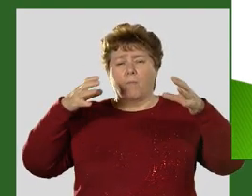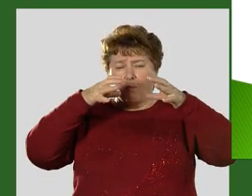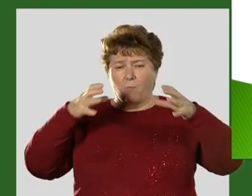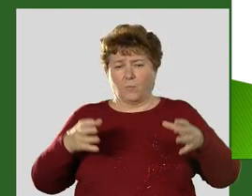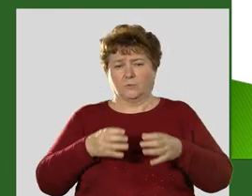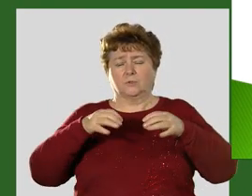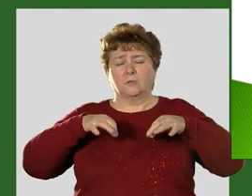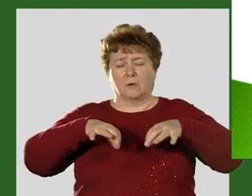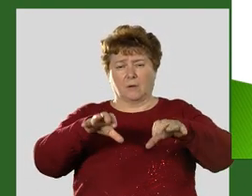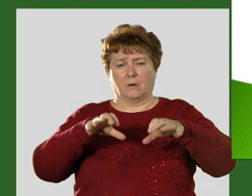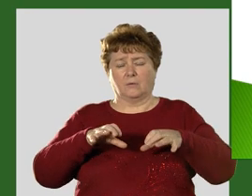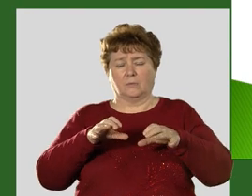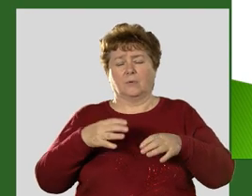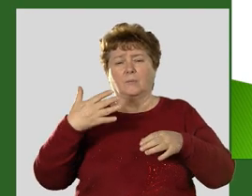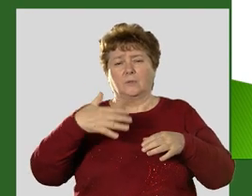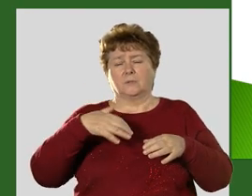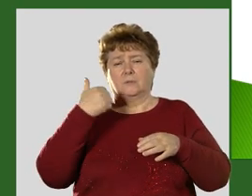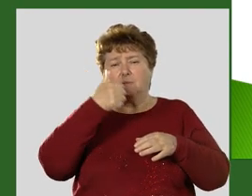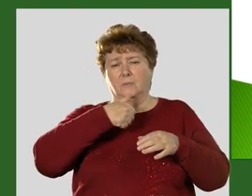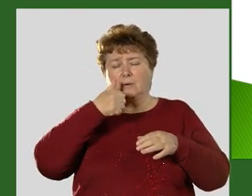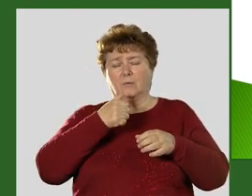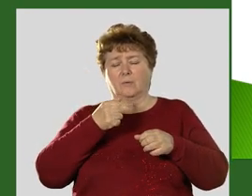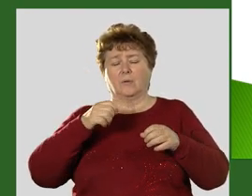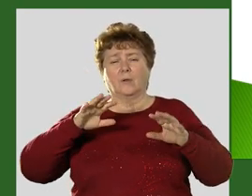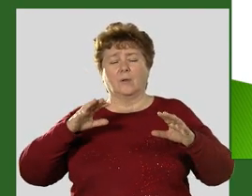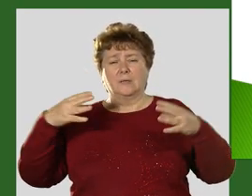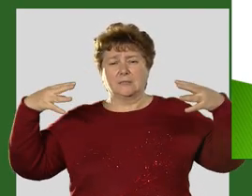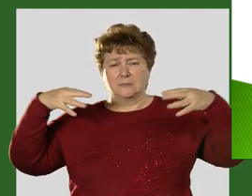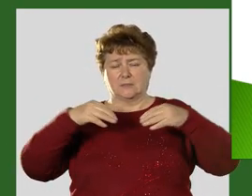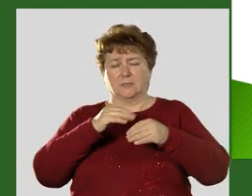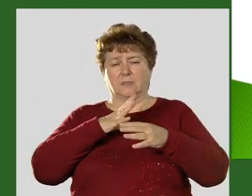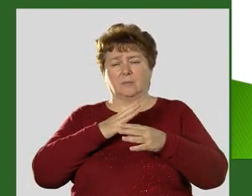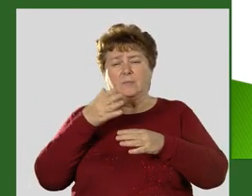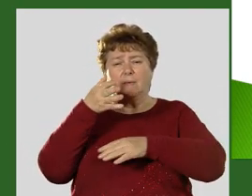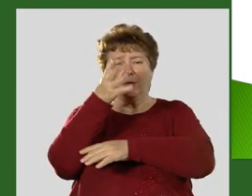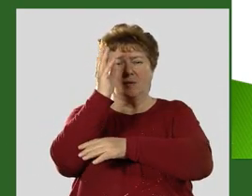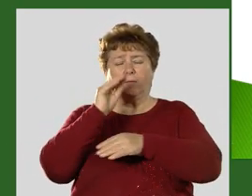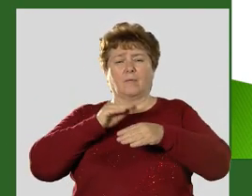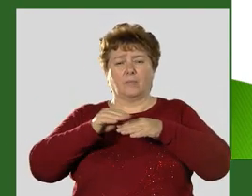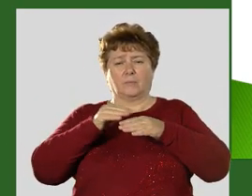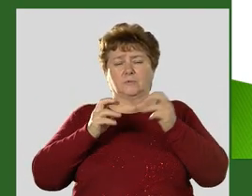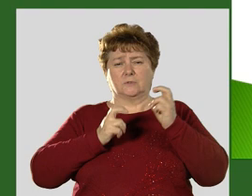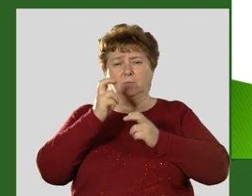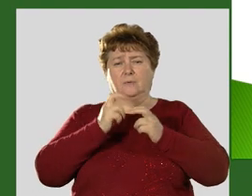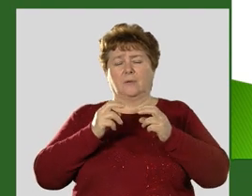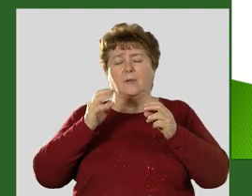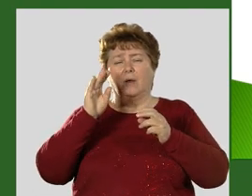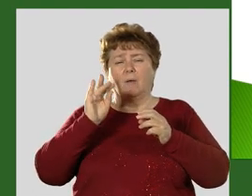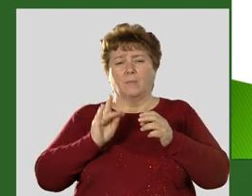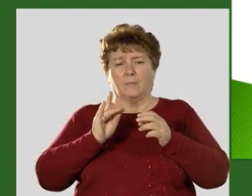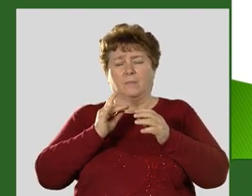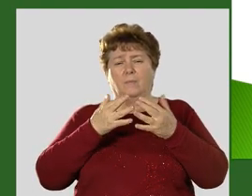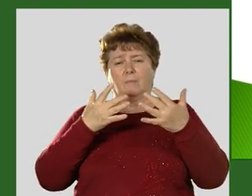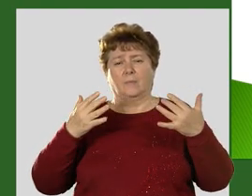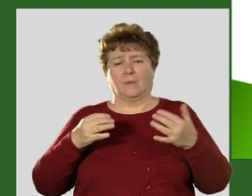В 1950 году произошло слияние деревообрабатывающего завода, мебельной